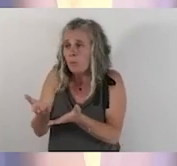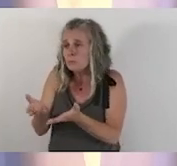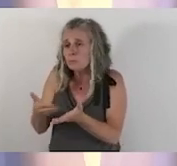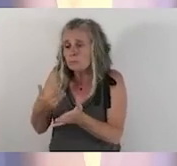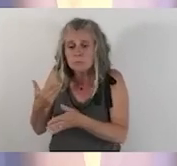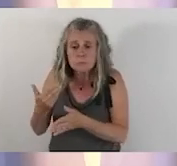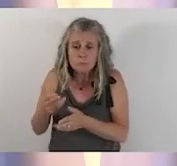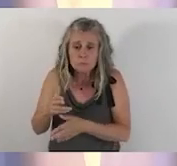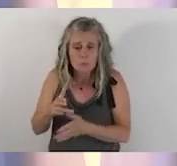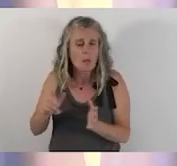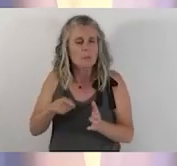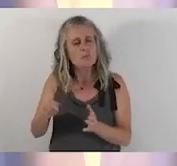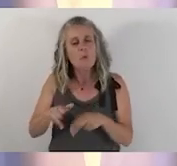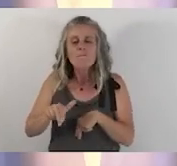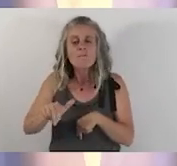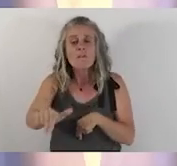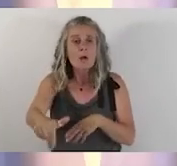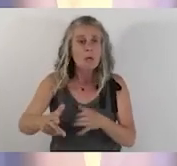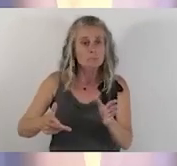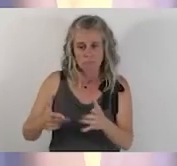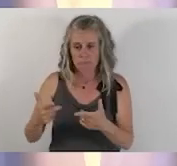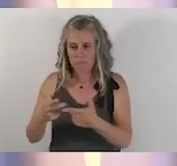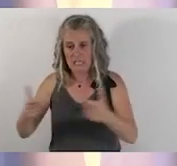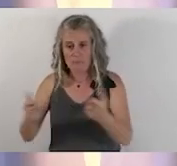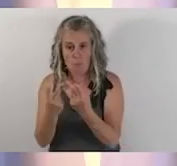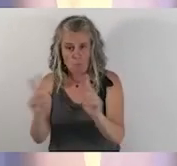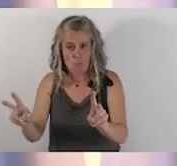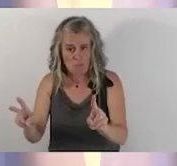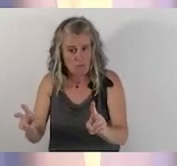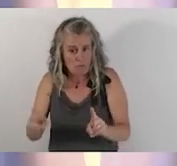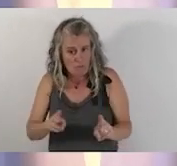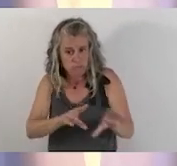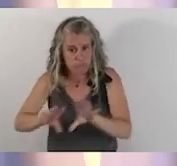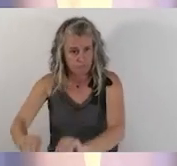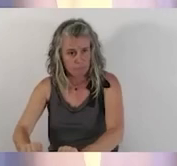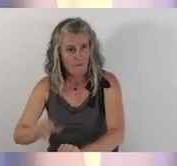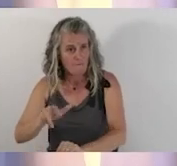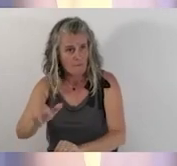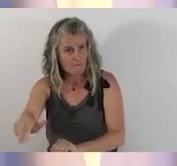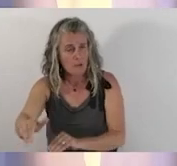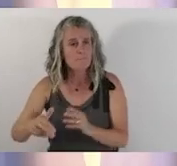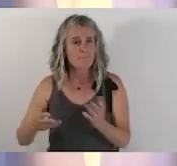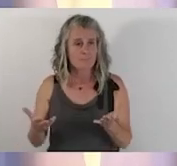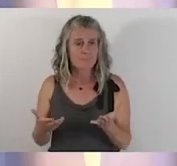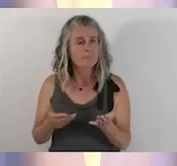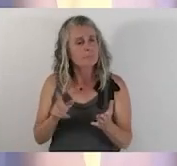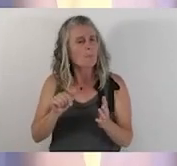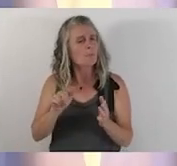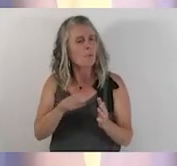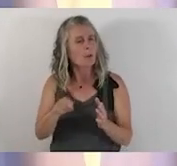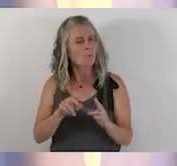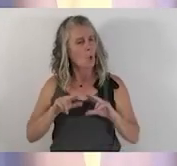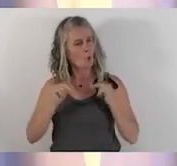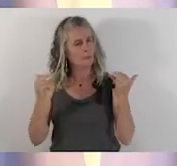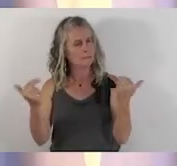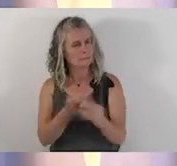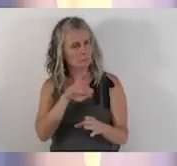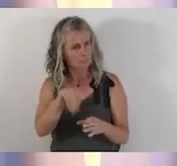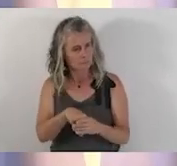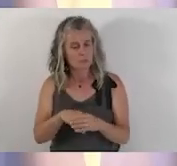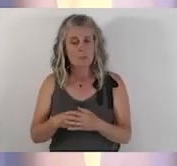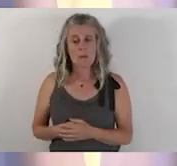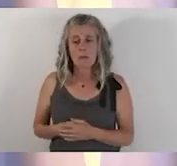équipement public, c'est inscrit tel quel à l'urbanisme, nous avons décidé, donc en accord avec tous les